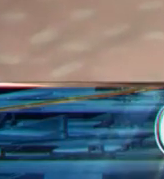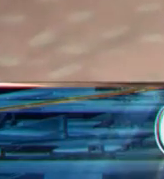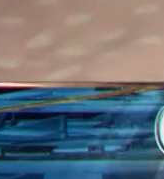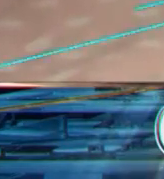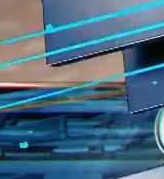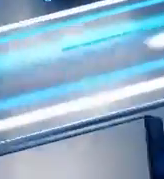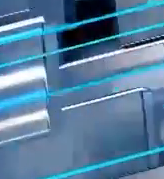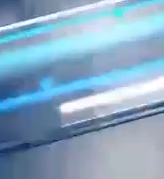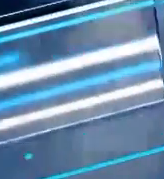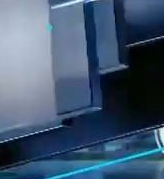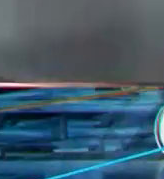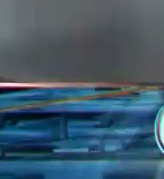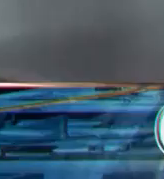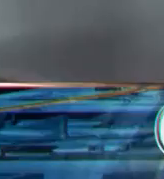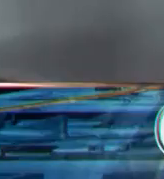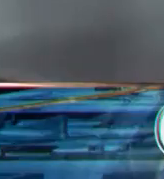Талдыкургана.